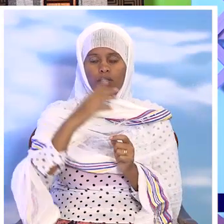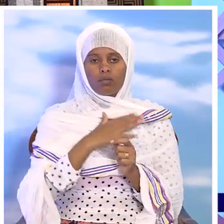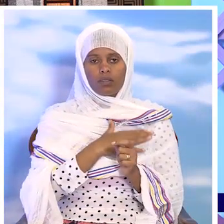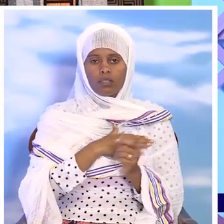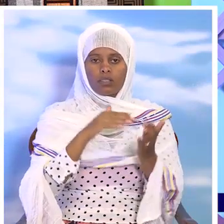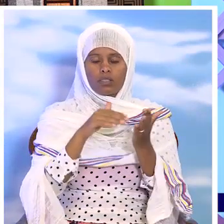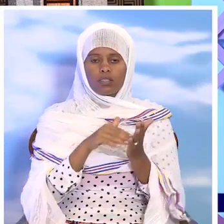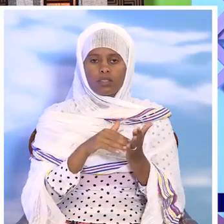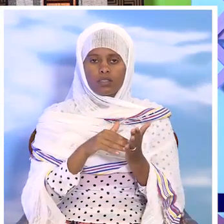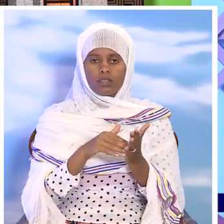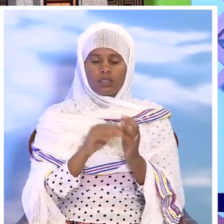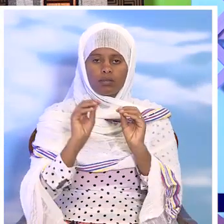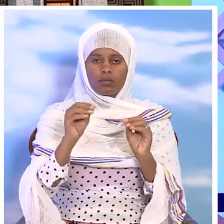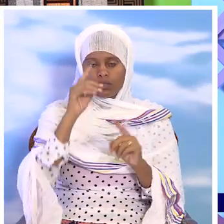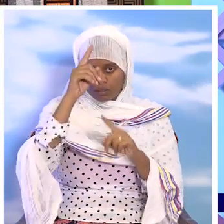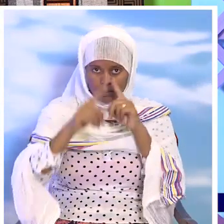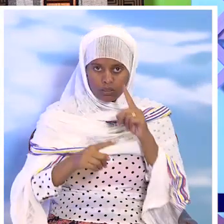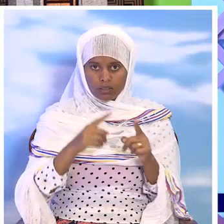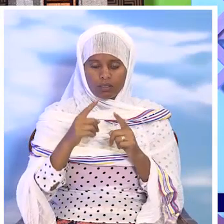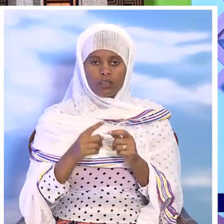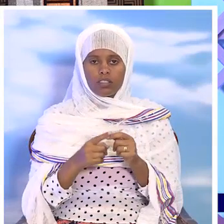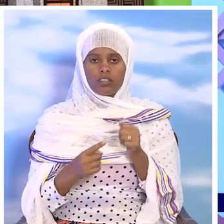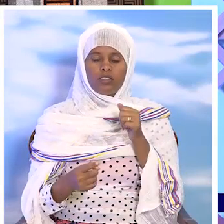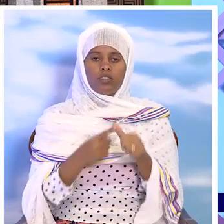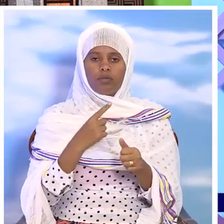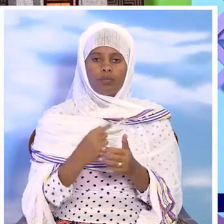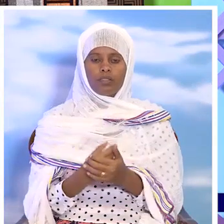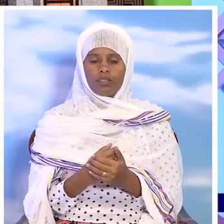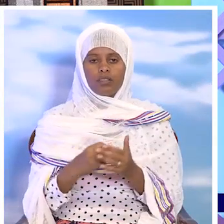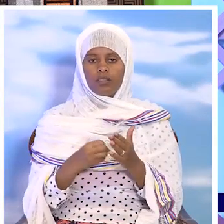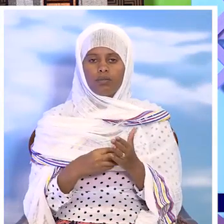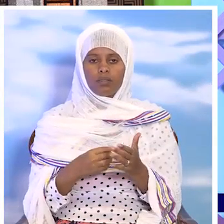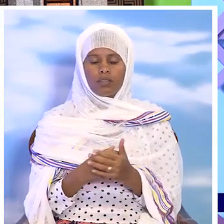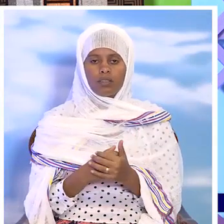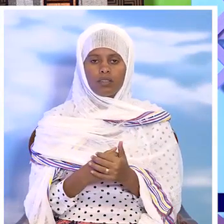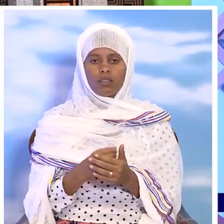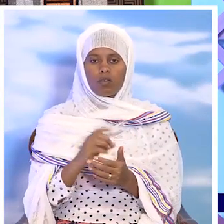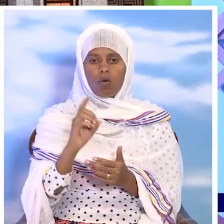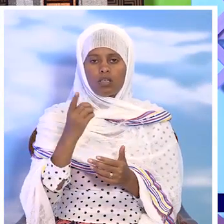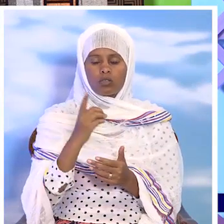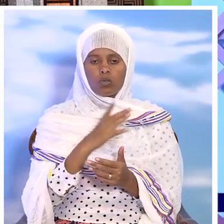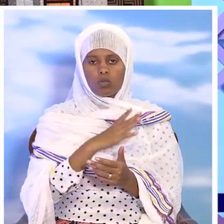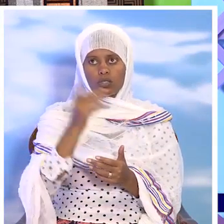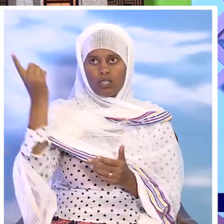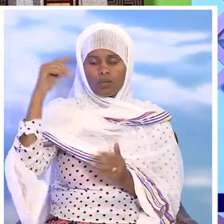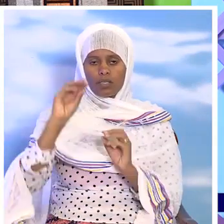ክሰብኽን ክምህርን ክምዕድን ክግስፅን ጀመረ ይብለና። ስለምንታይ እዩ ዮሃንስ ከሎ ክርስቶስ ዘይመሃረ?